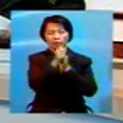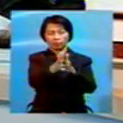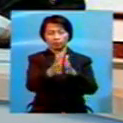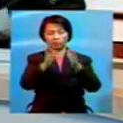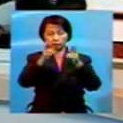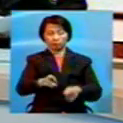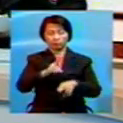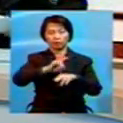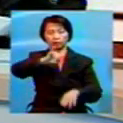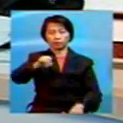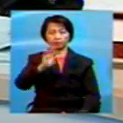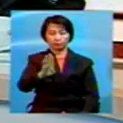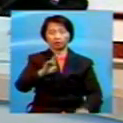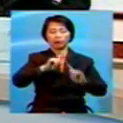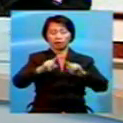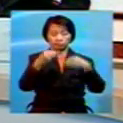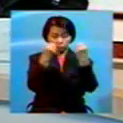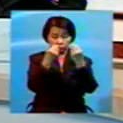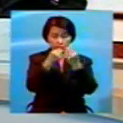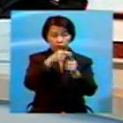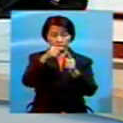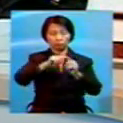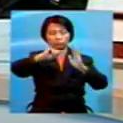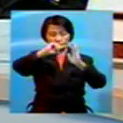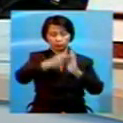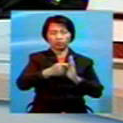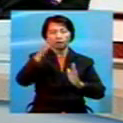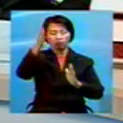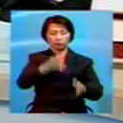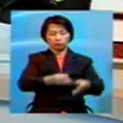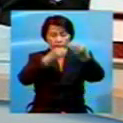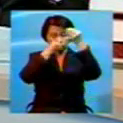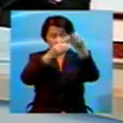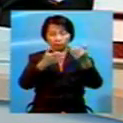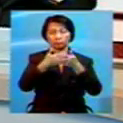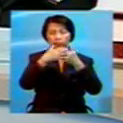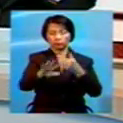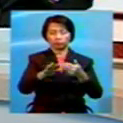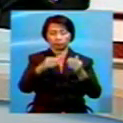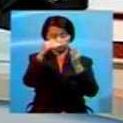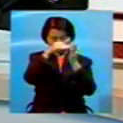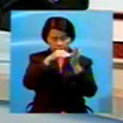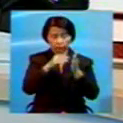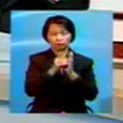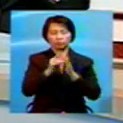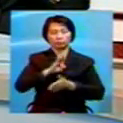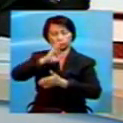di Johor Bahru bagaimanapun kadar uk mengasakan akan diumumkan selepas perinciannya